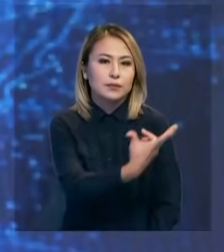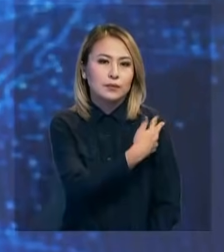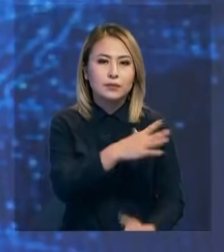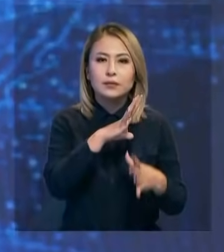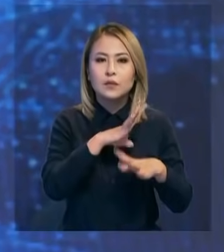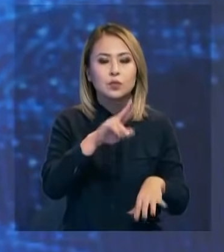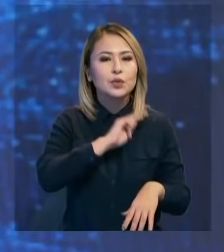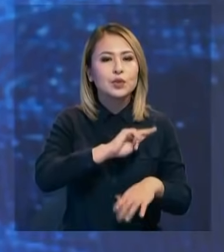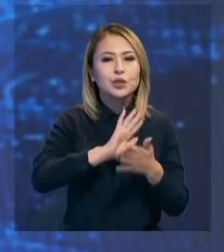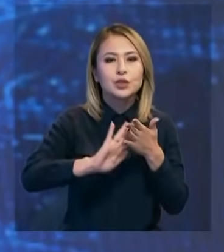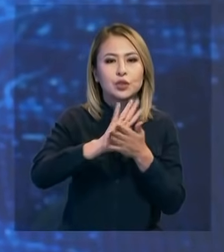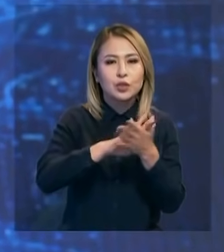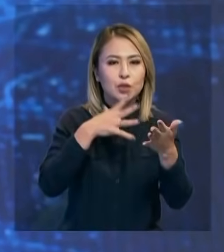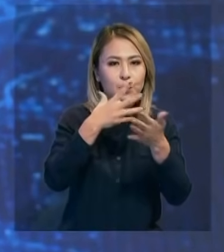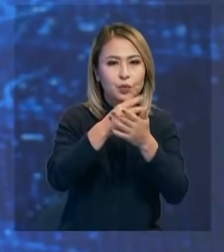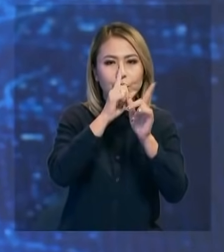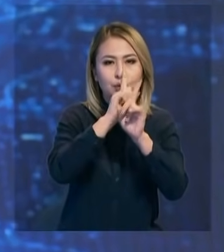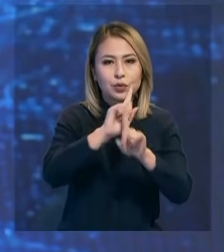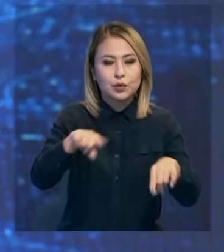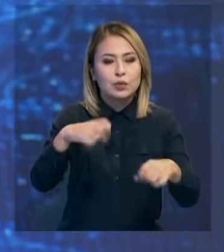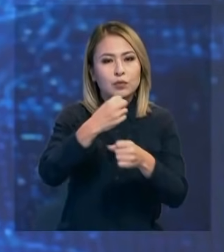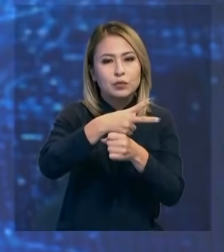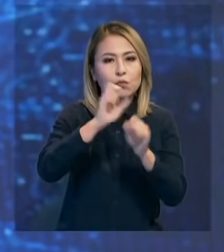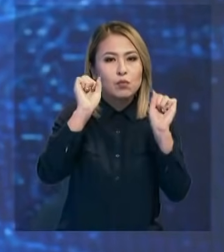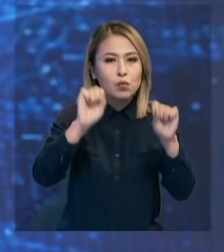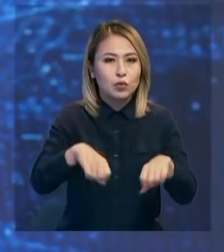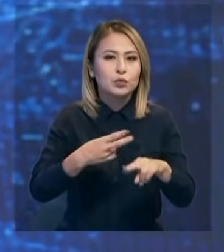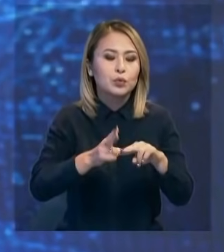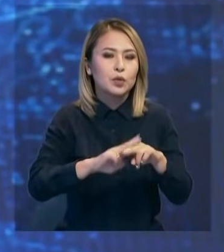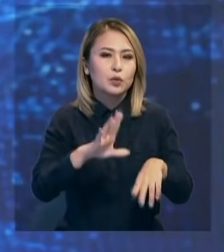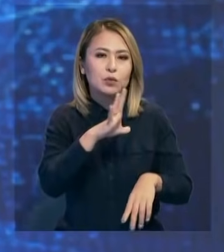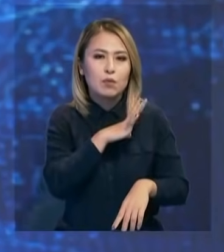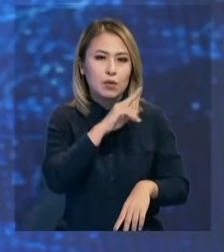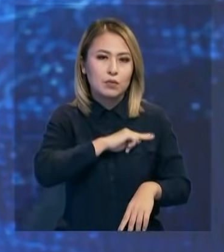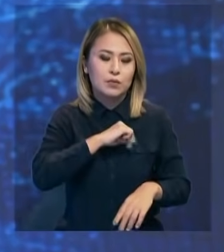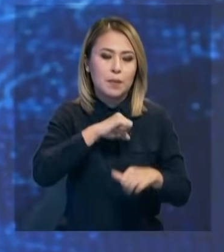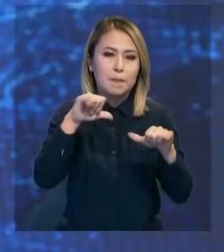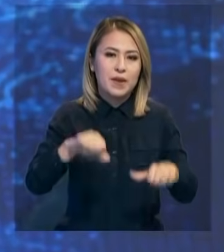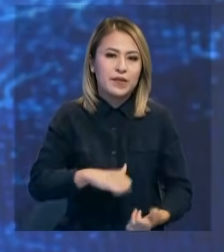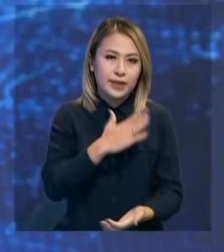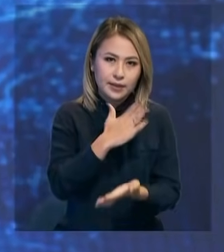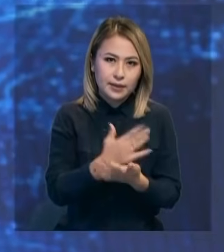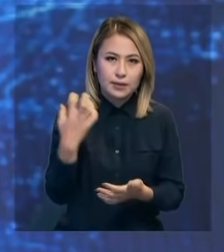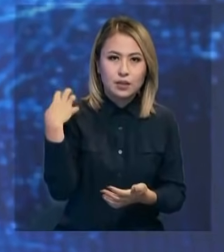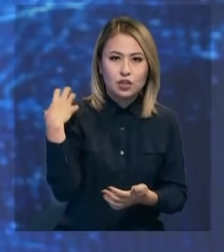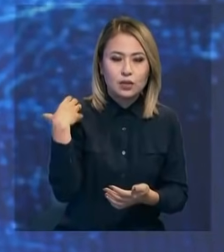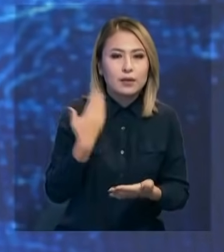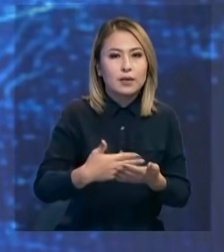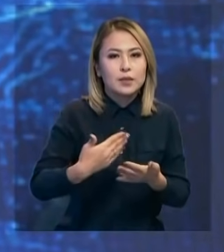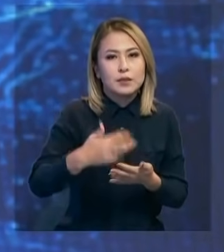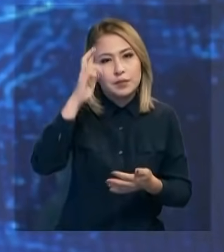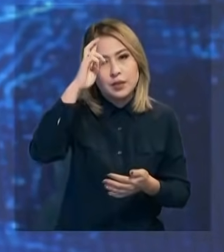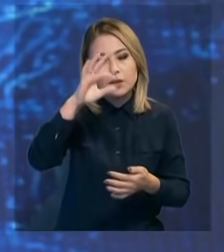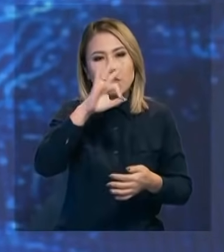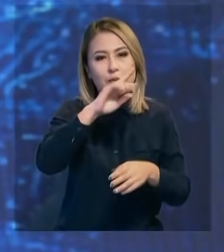Вакцина алмағандар жұмыстан еш төлемсіз шеттетілуі мүмкін. Жұмыс берушінің осындай хақы бар. Ол жөнде бас мемлекеттік